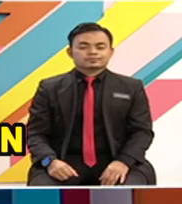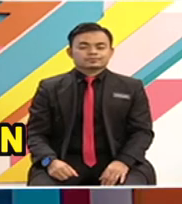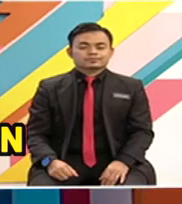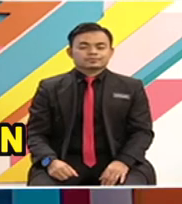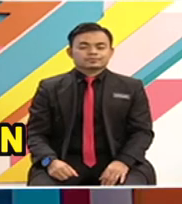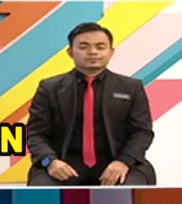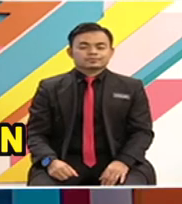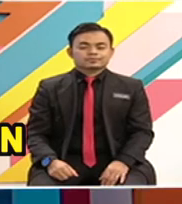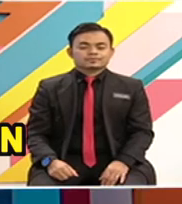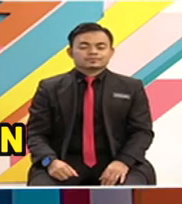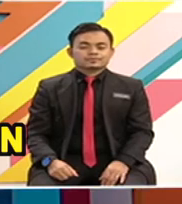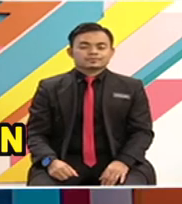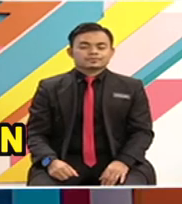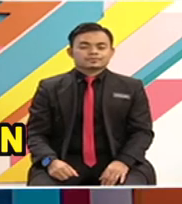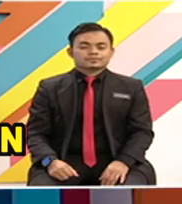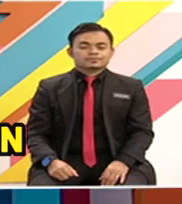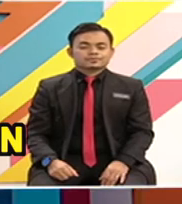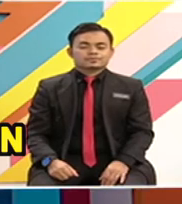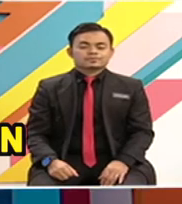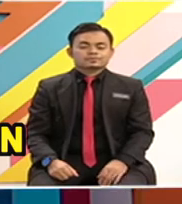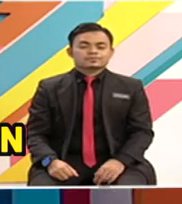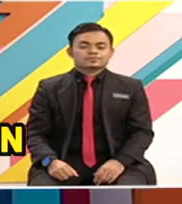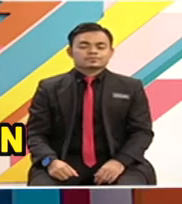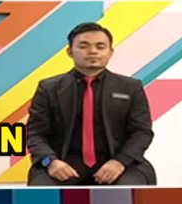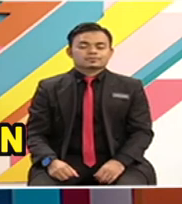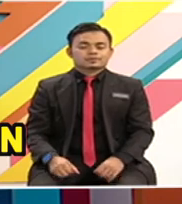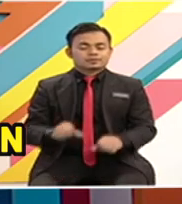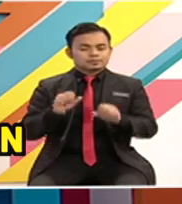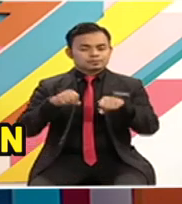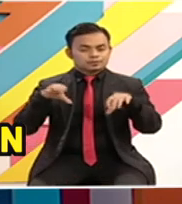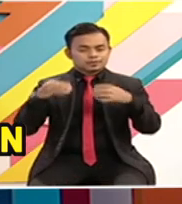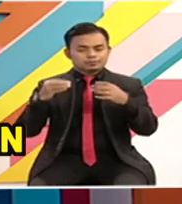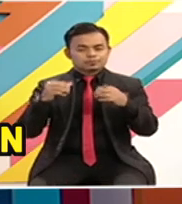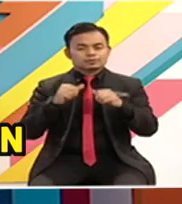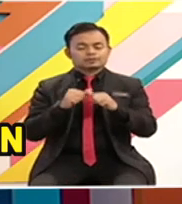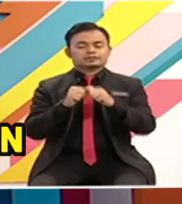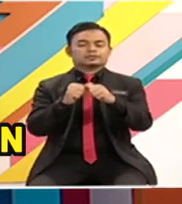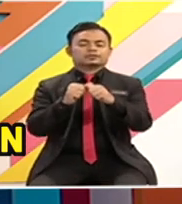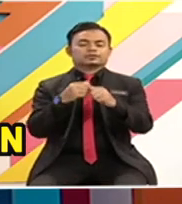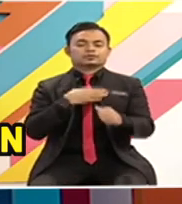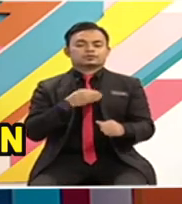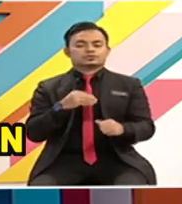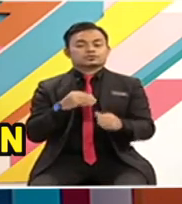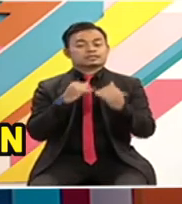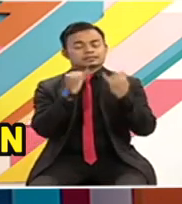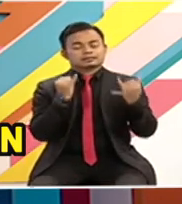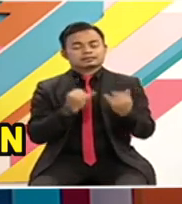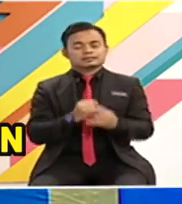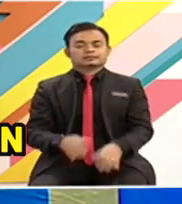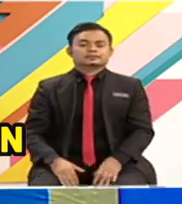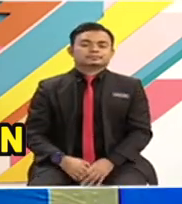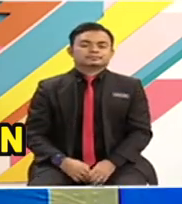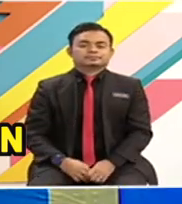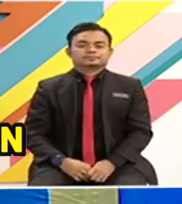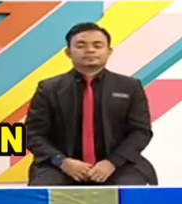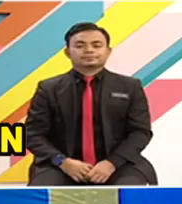lingkarkan di atasnya atau dikelilingi keliling boleh di atas pembeli Imajinasiku Cakep jadi Sara ya jadi cara